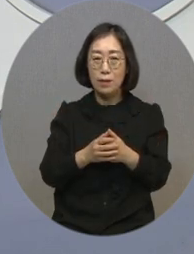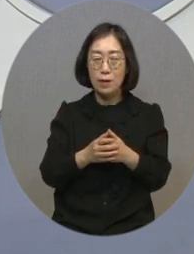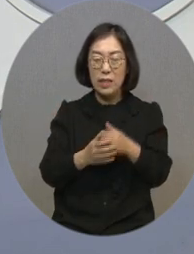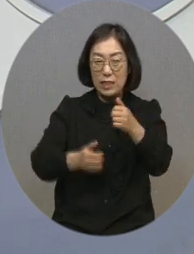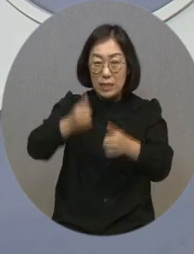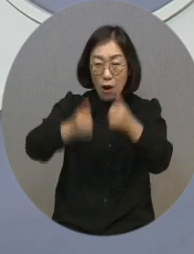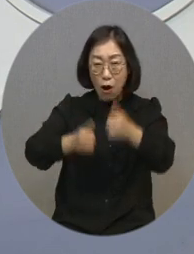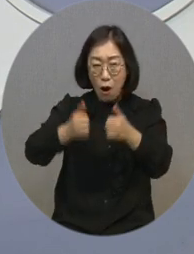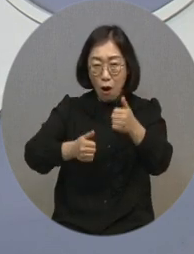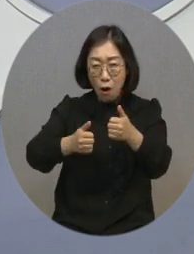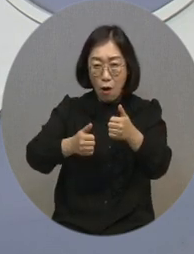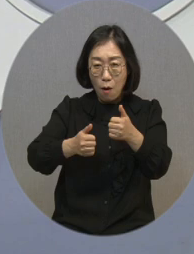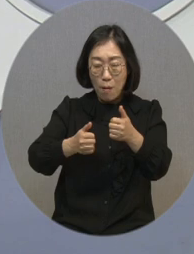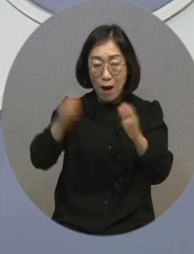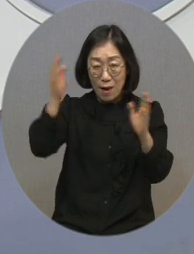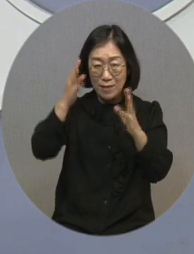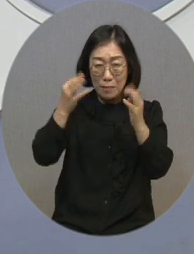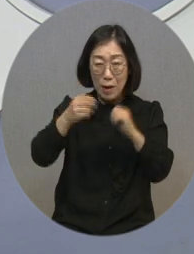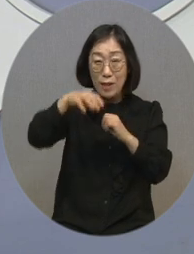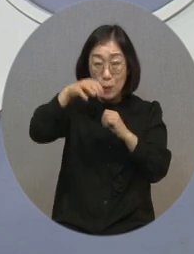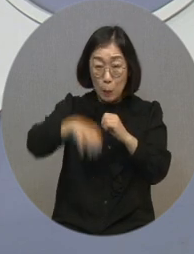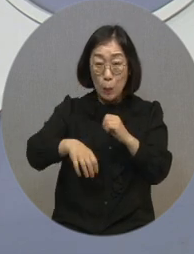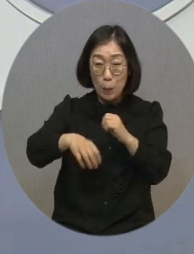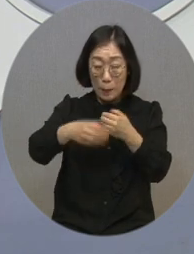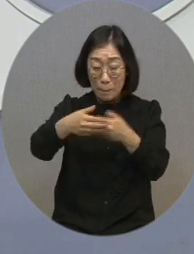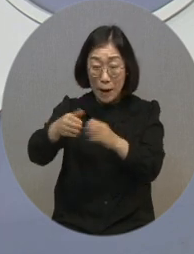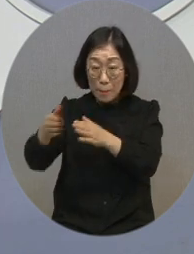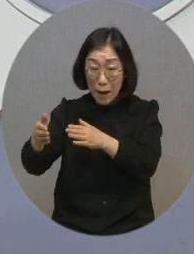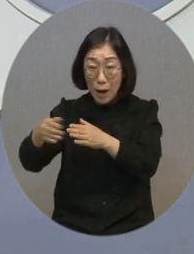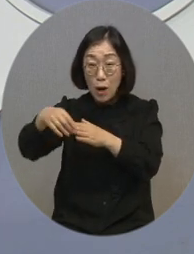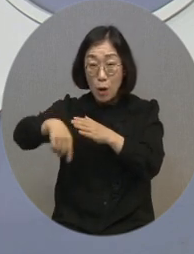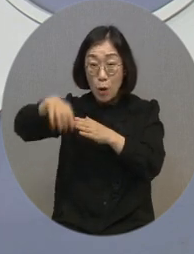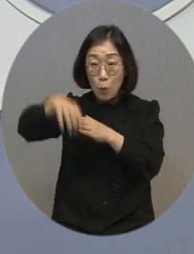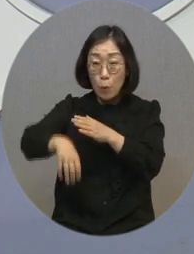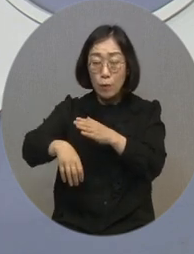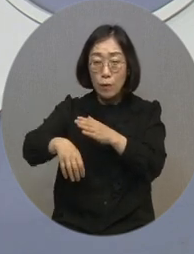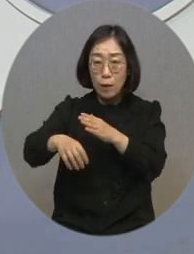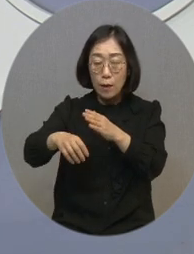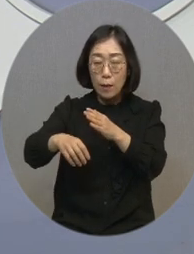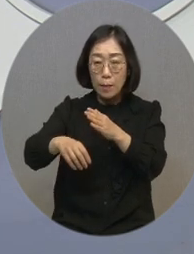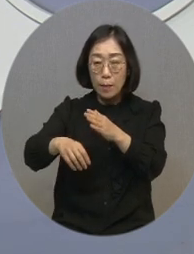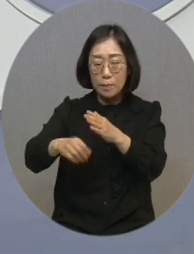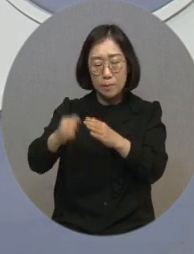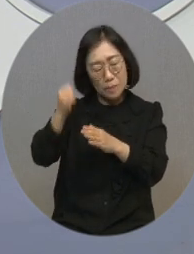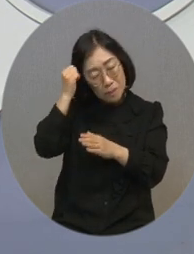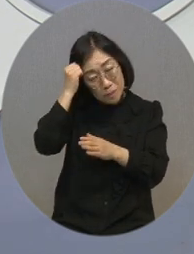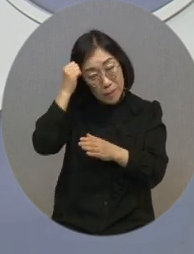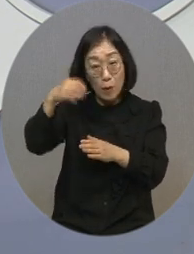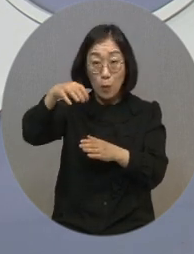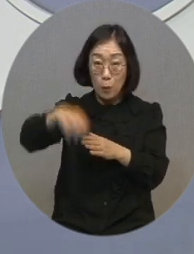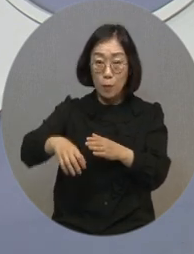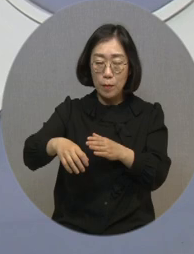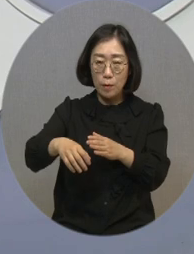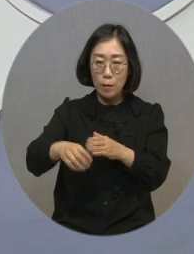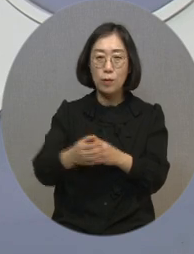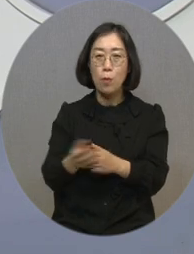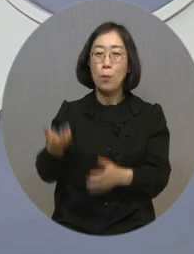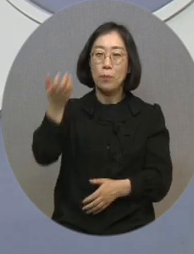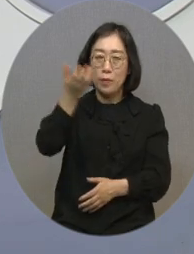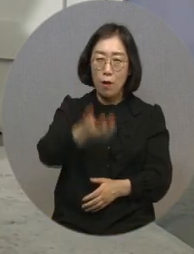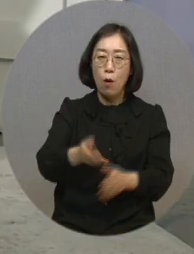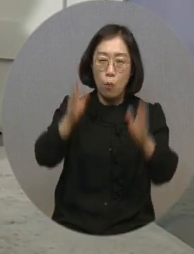이런 데서 이제 공부를 좀 해야겠다는 생각이 들었습니다. 그래서 이제 1차 시험을 붙고 신림동으로